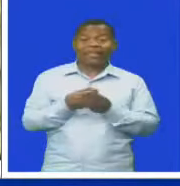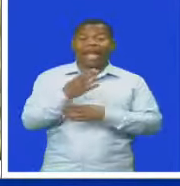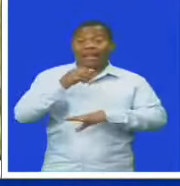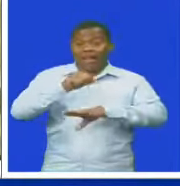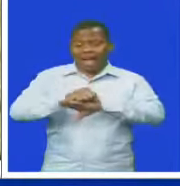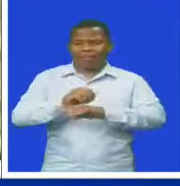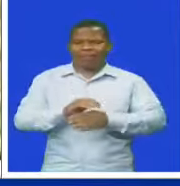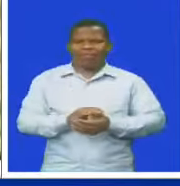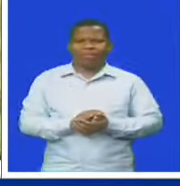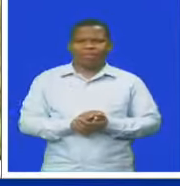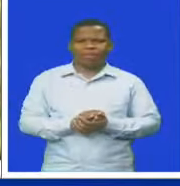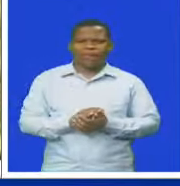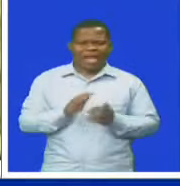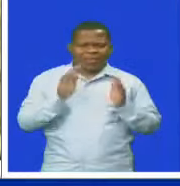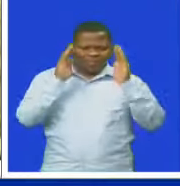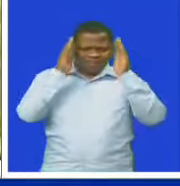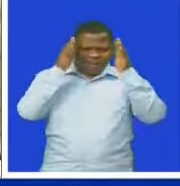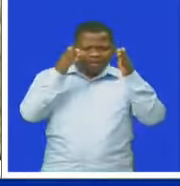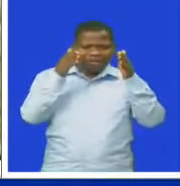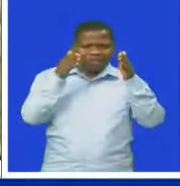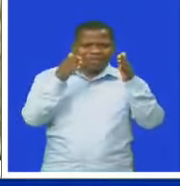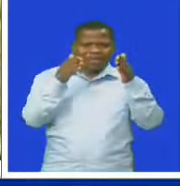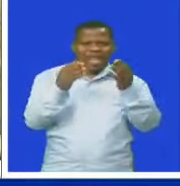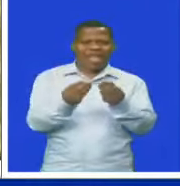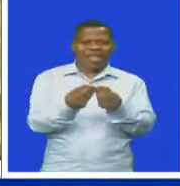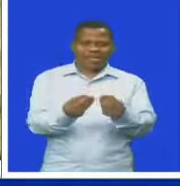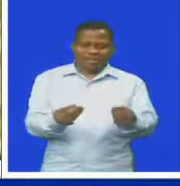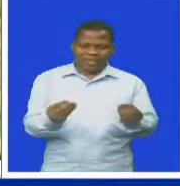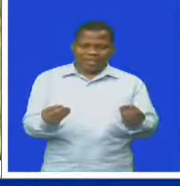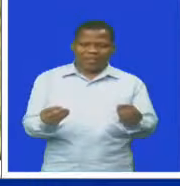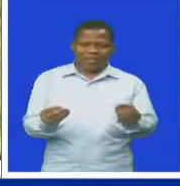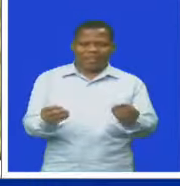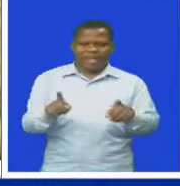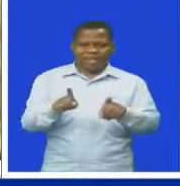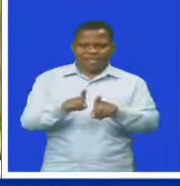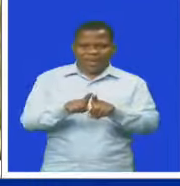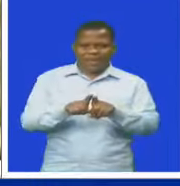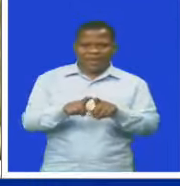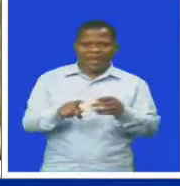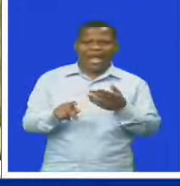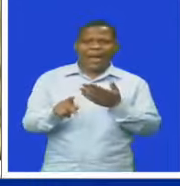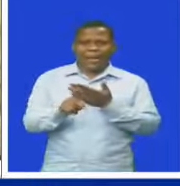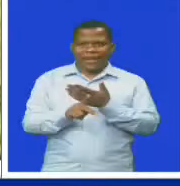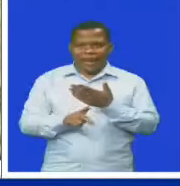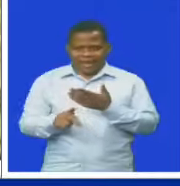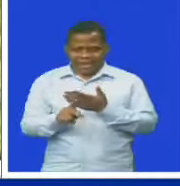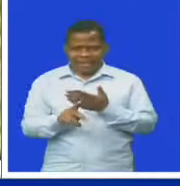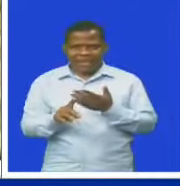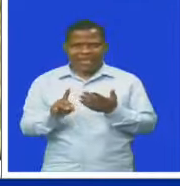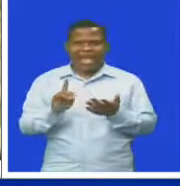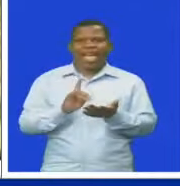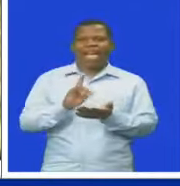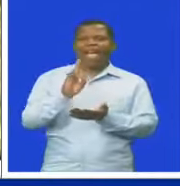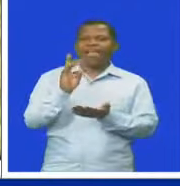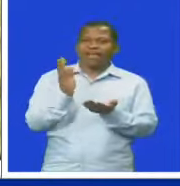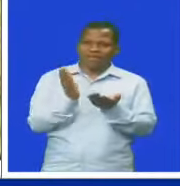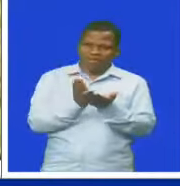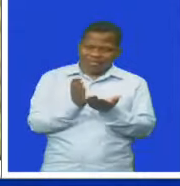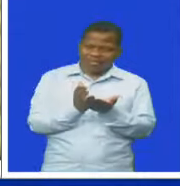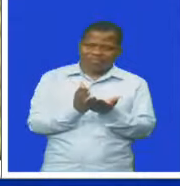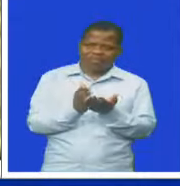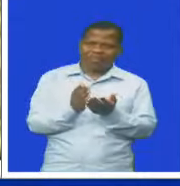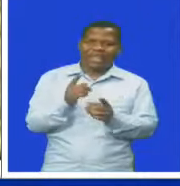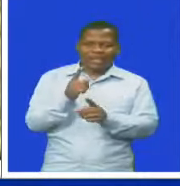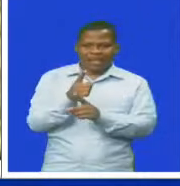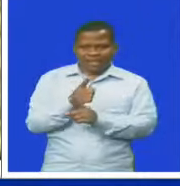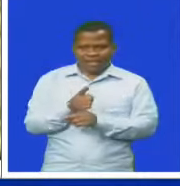thine sicalile nje sebenana nalaba se primary nalaba se high school siyabakhulumisa bese kuthi nalaba abacede isikolo